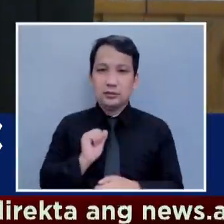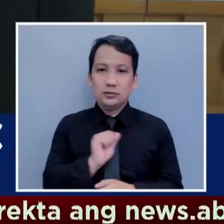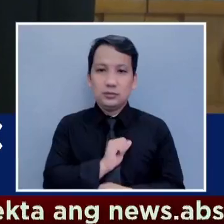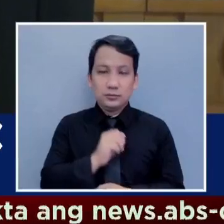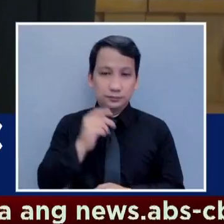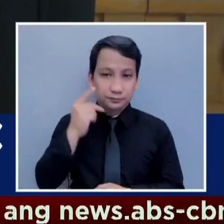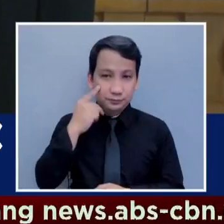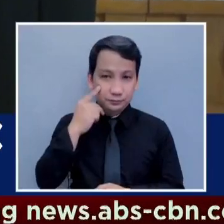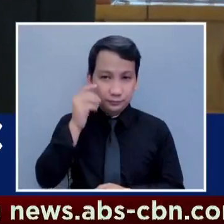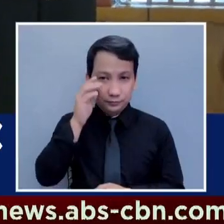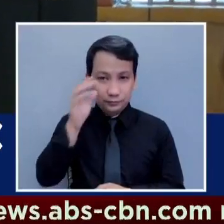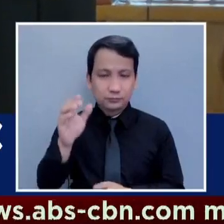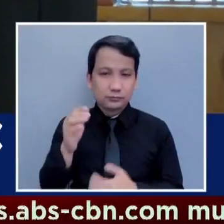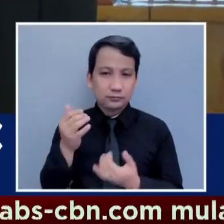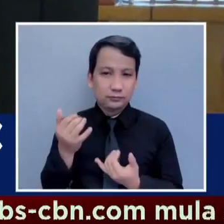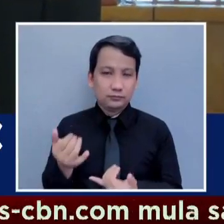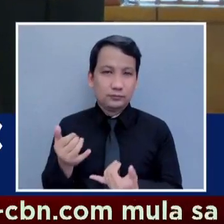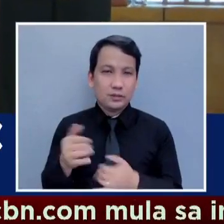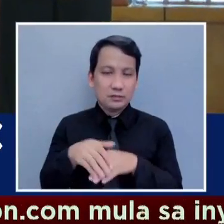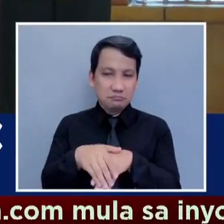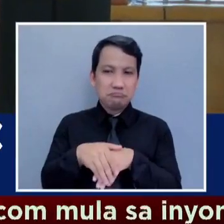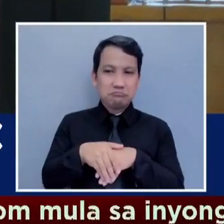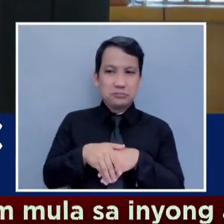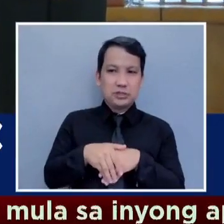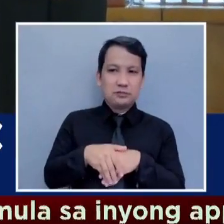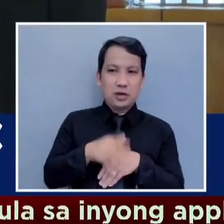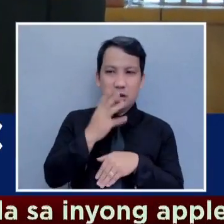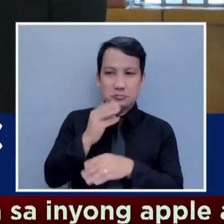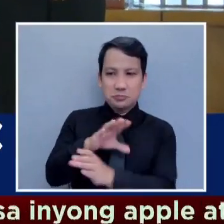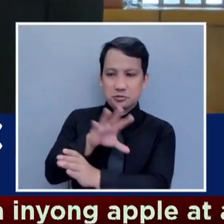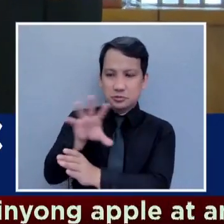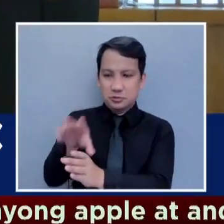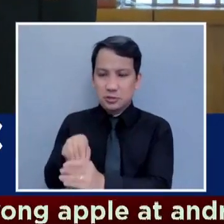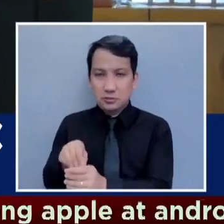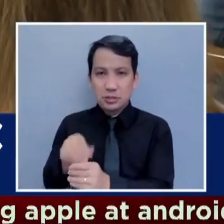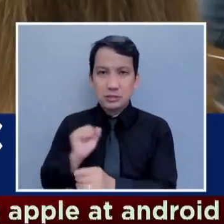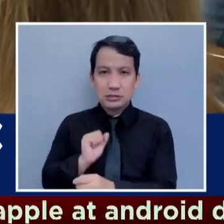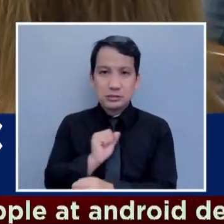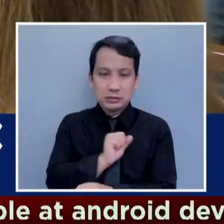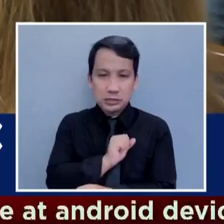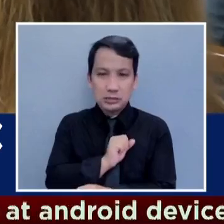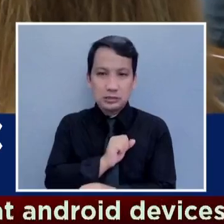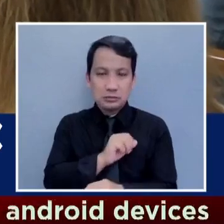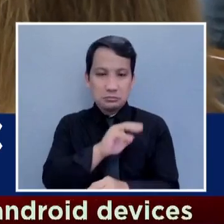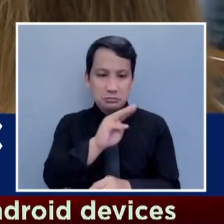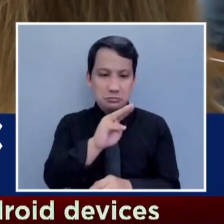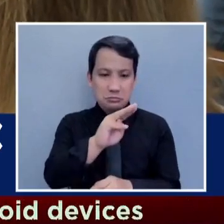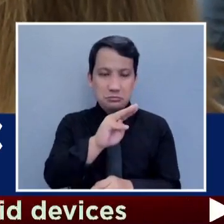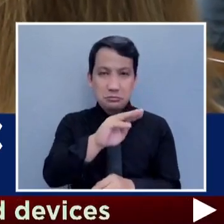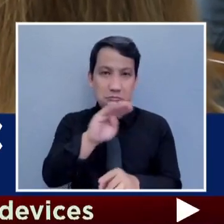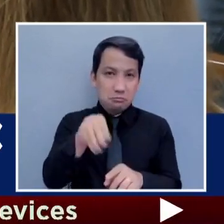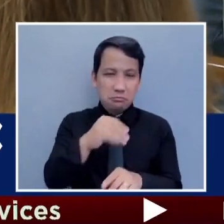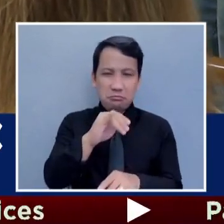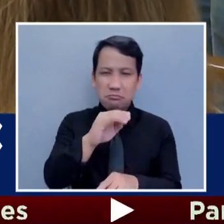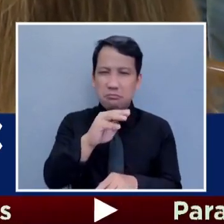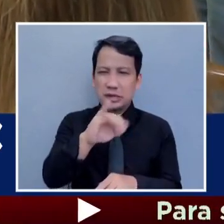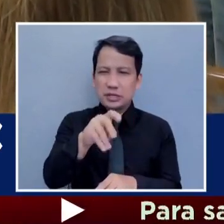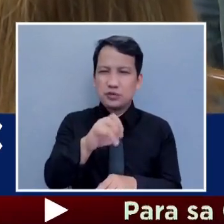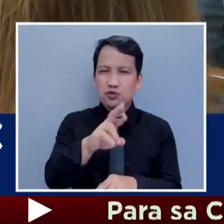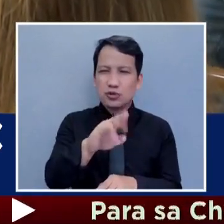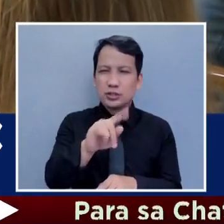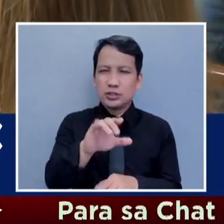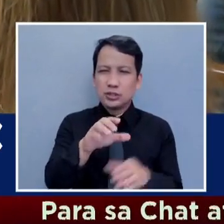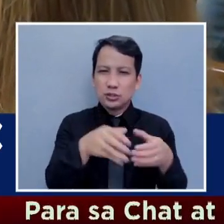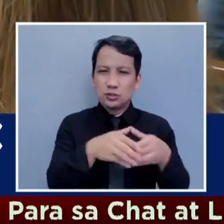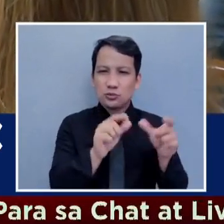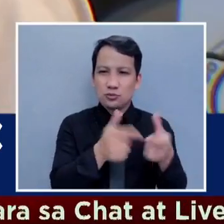Cayetano na hanggang ngayon tahimik pa rin kung sasama ba sa Senate Majority Bloc. Target ni Pimentel, kumbinsihin silang umanib